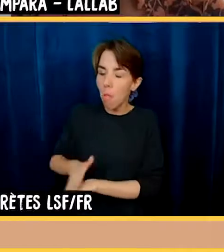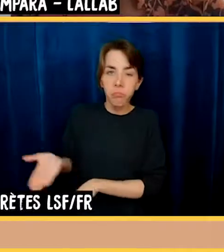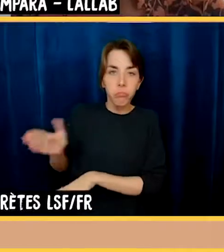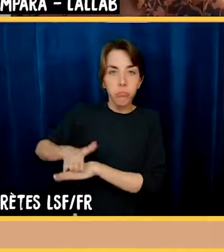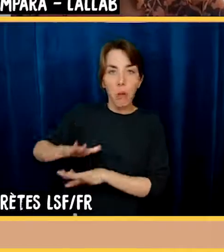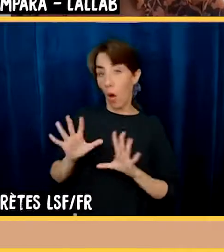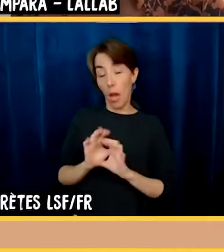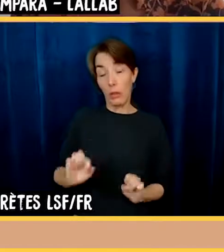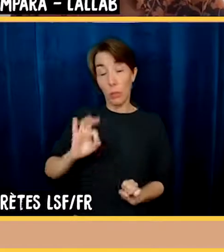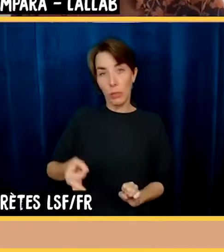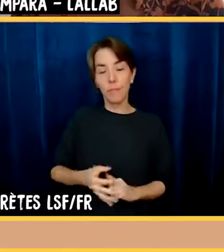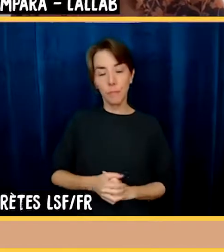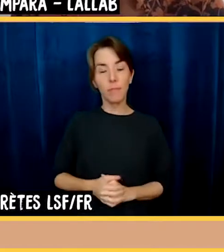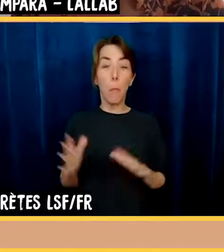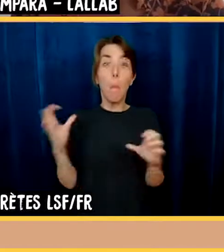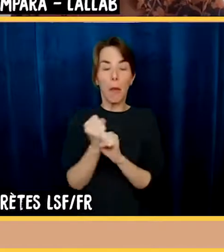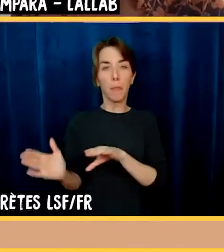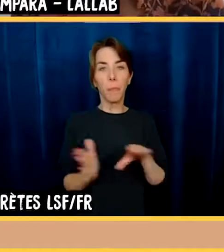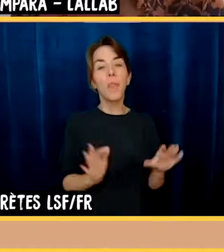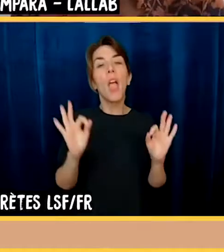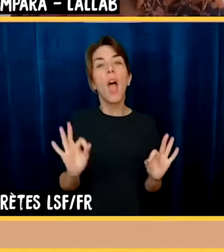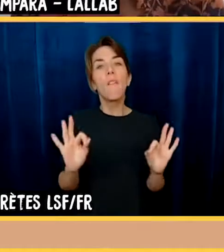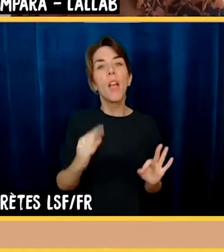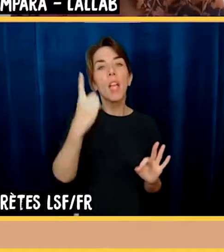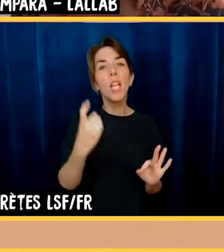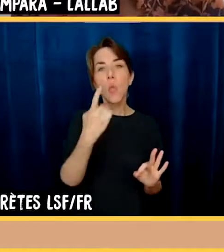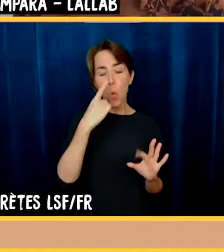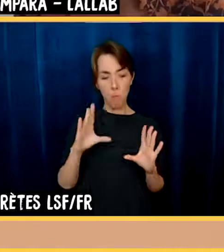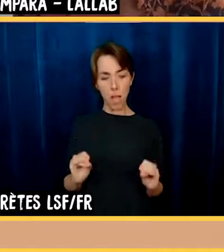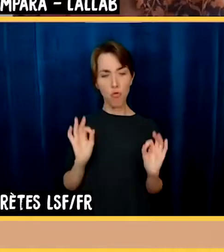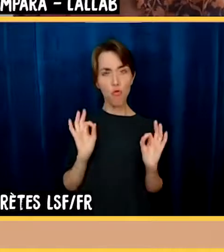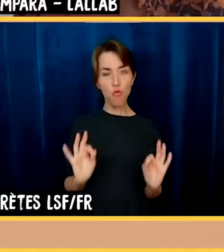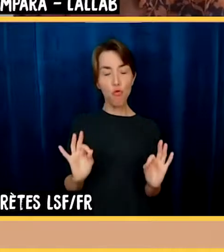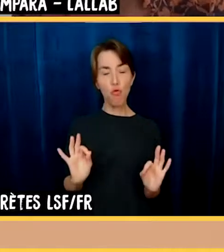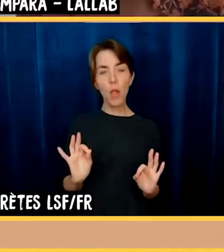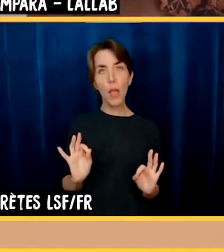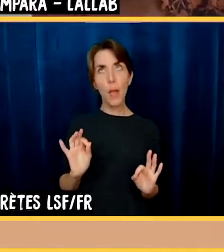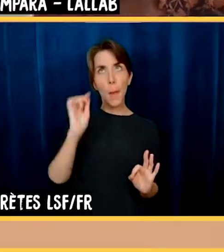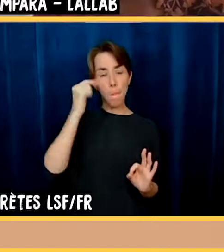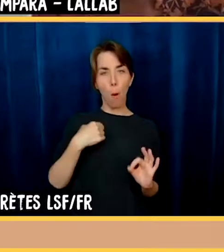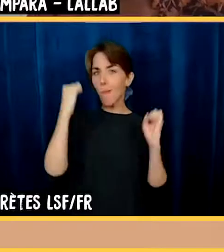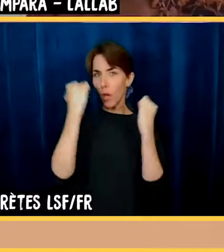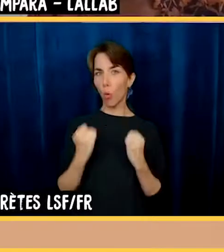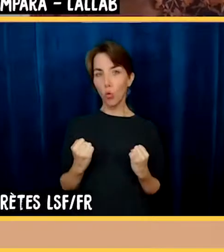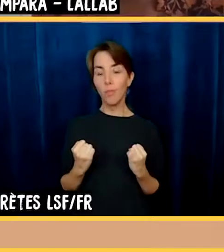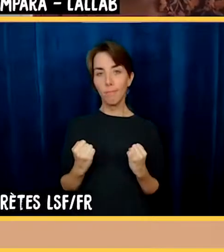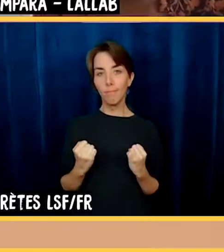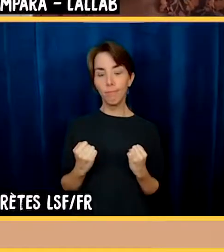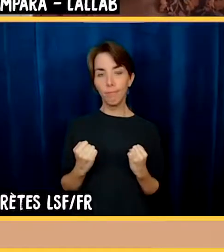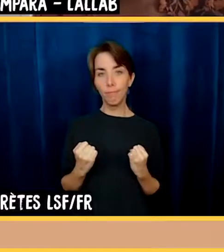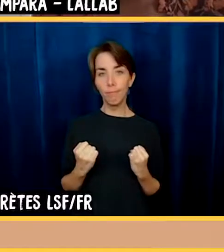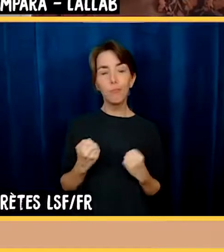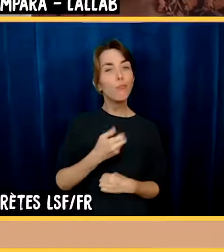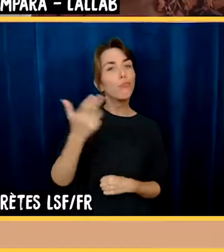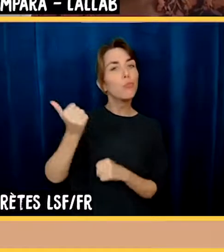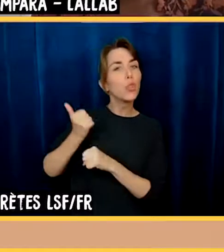Bref, par rapport à la question, en fait, la légitimité, moi, j'ai réussi à déconstruire ça personnellement. J'avais vu, il y a quelques